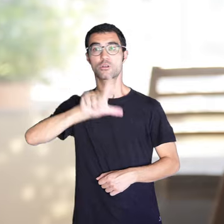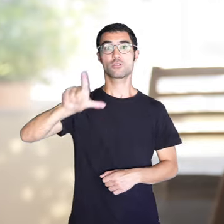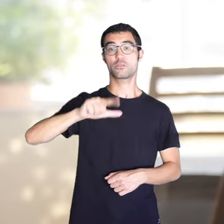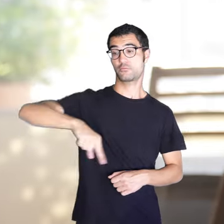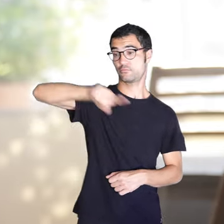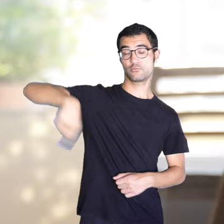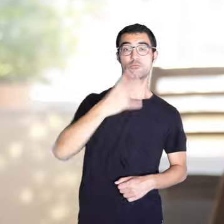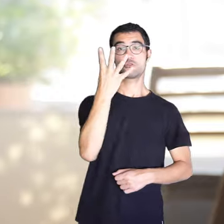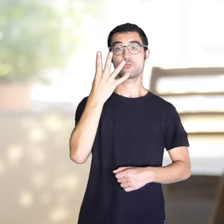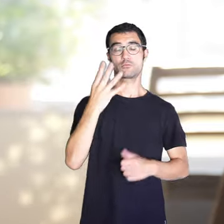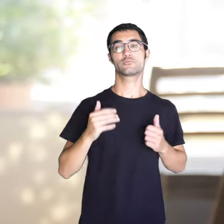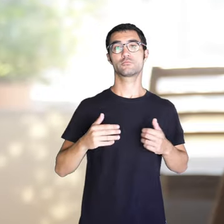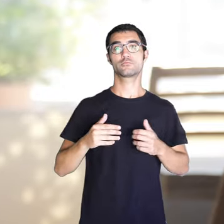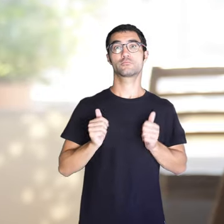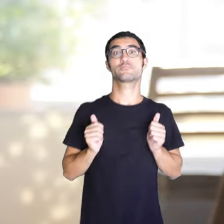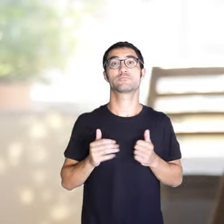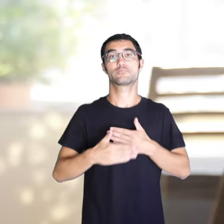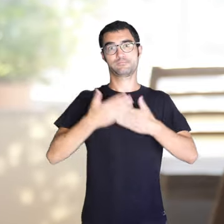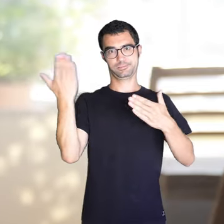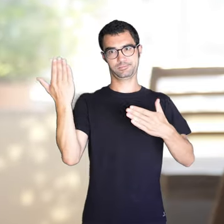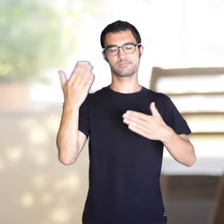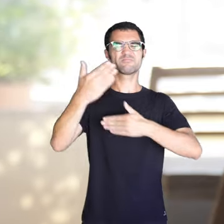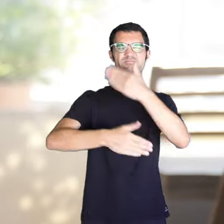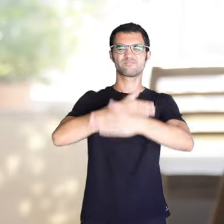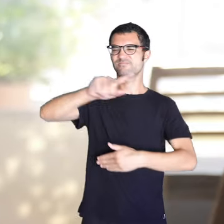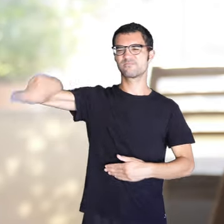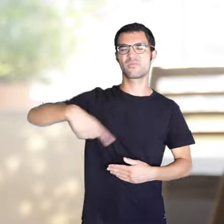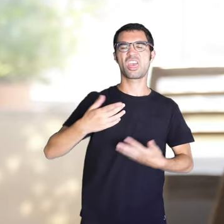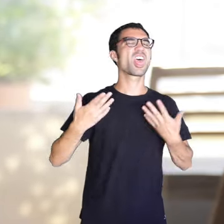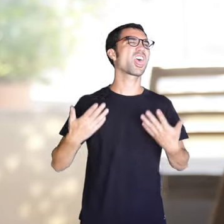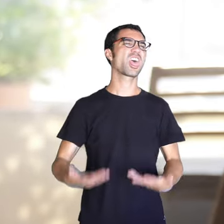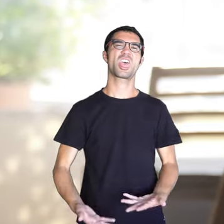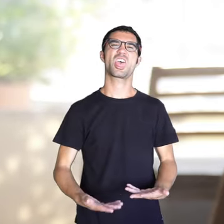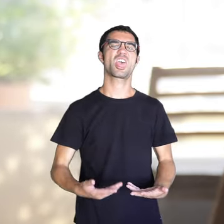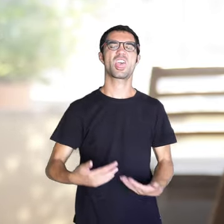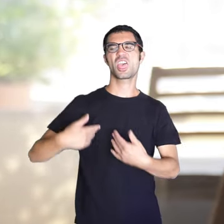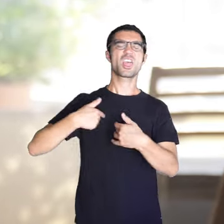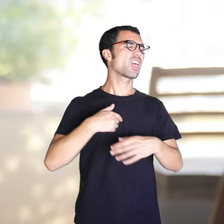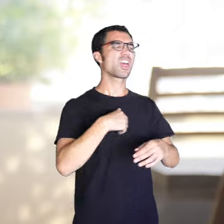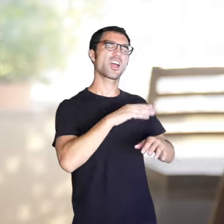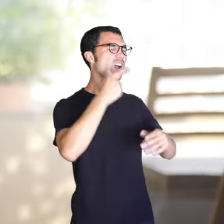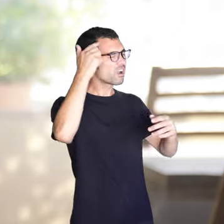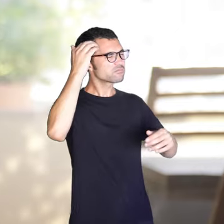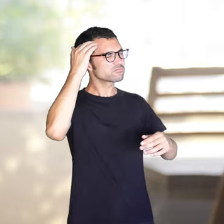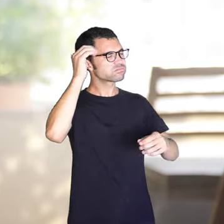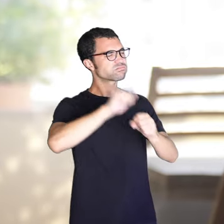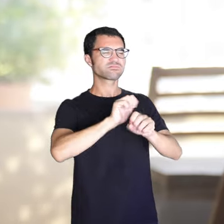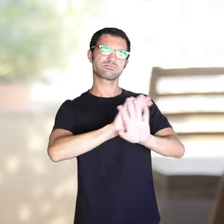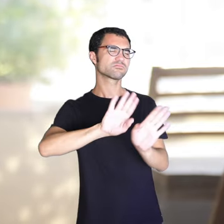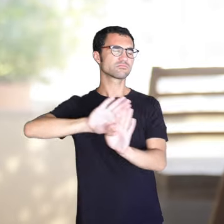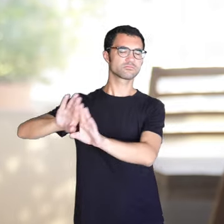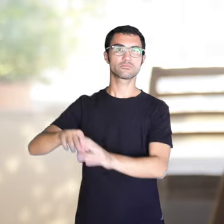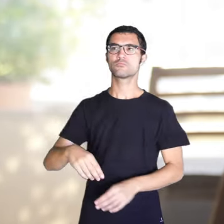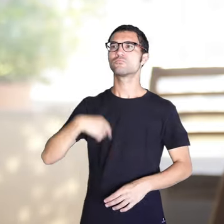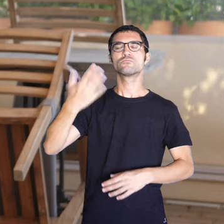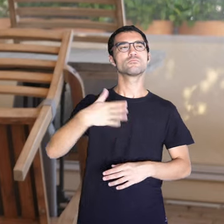amb aquests quatre. Després d'aquests quatre, cada 3 o 4 anys se cansaren. I jo vaig dir, i després em van venir 5 o 6 i em diuen,